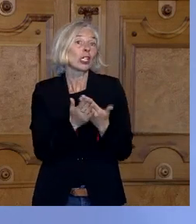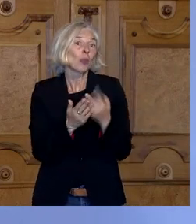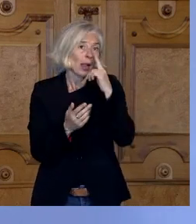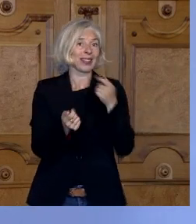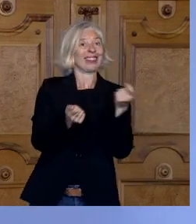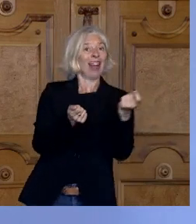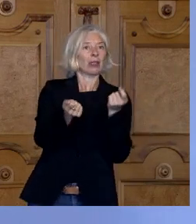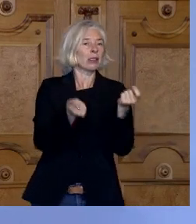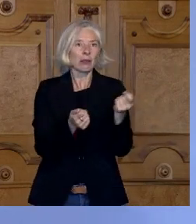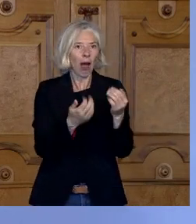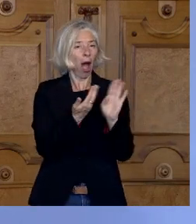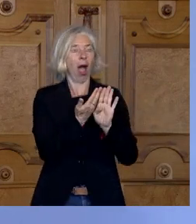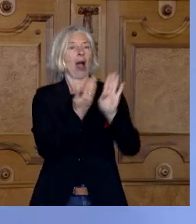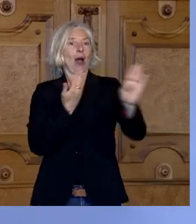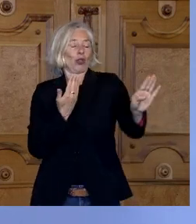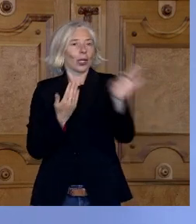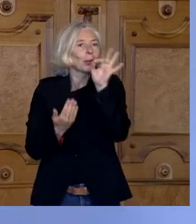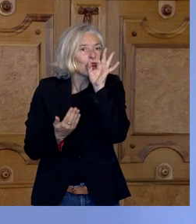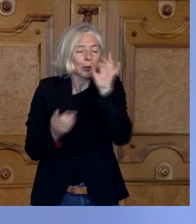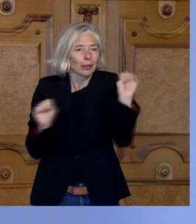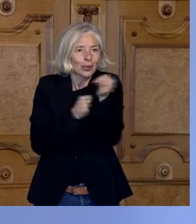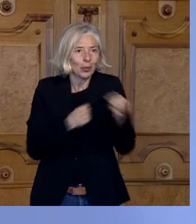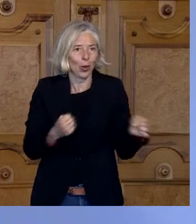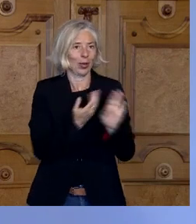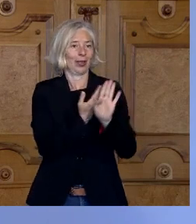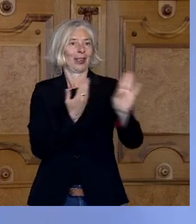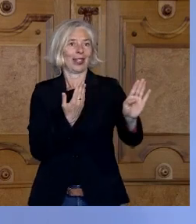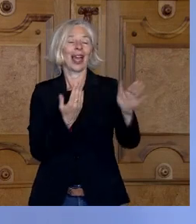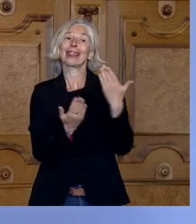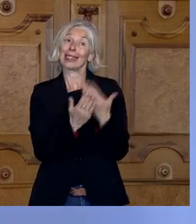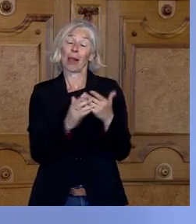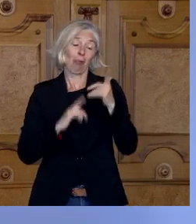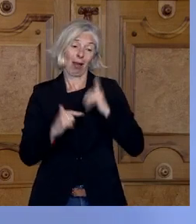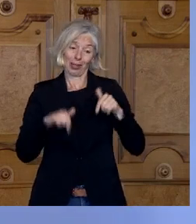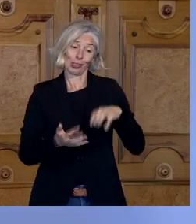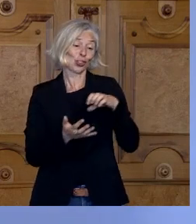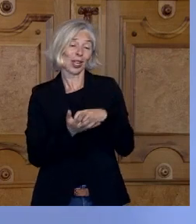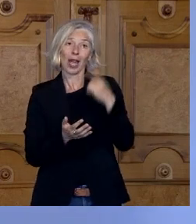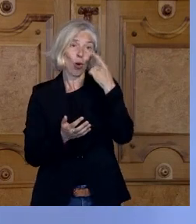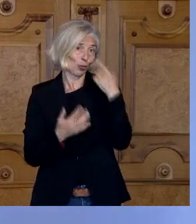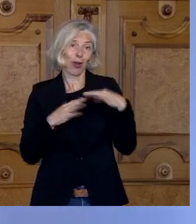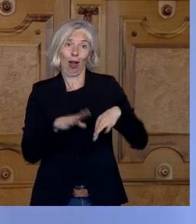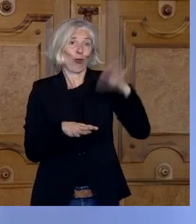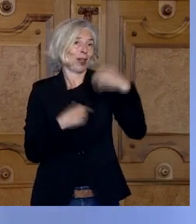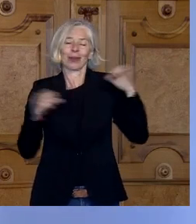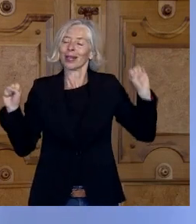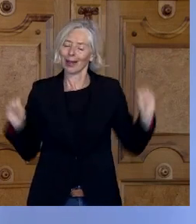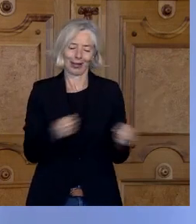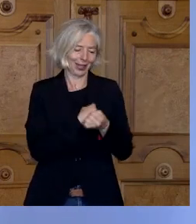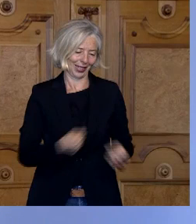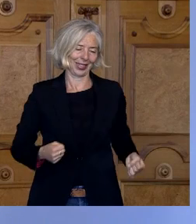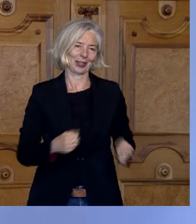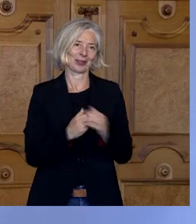keinen Mindestabstand unbedingt einhalten kann. Da können wir leider in der Stadt Augsburg momentan auch keine andere Regelung